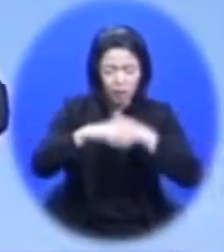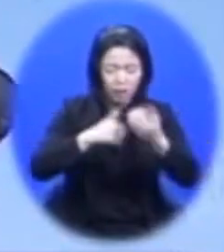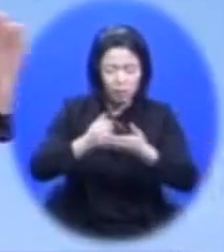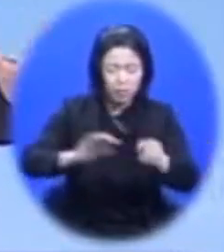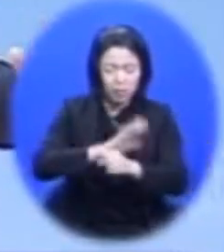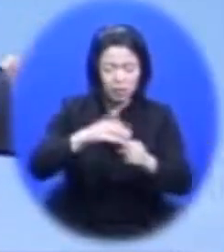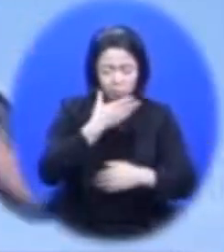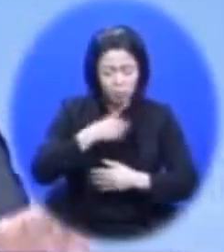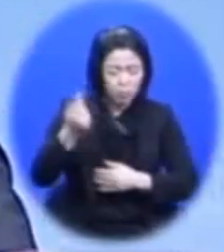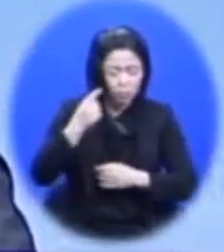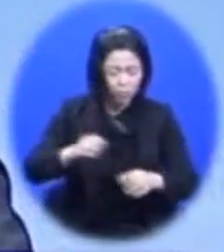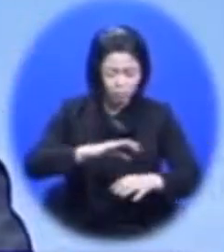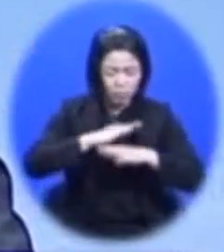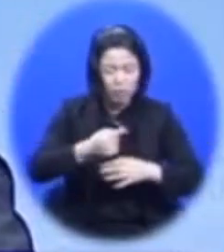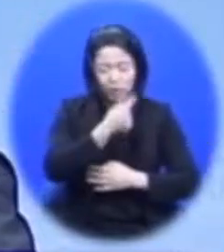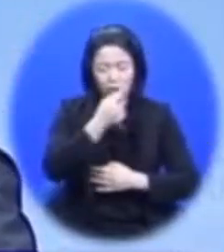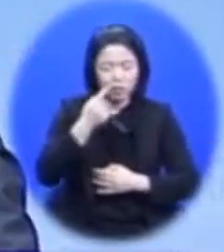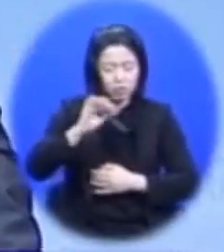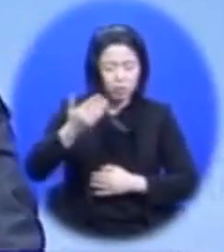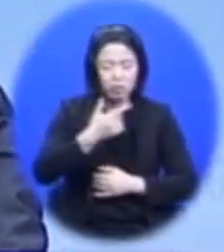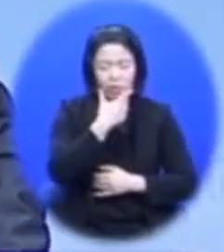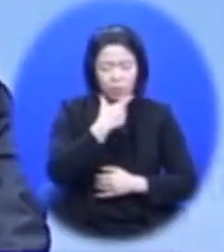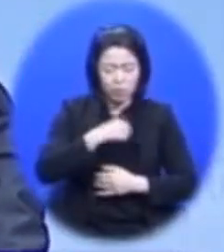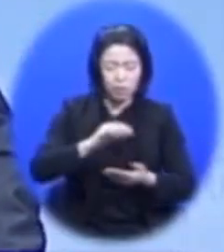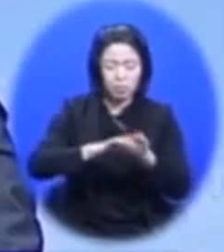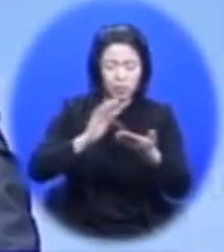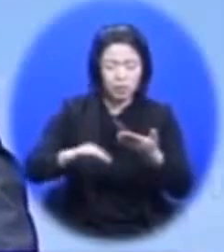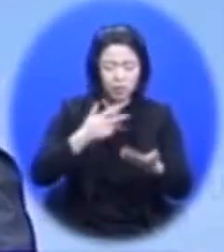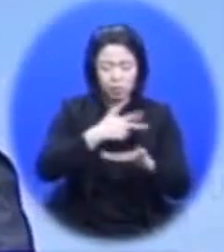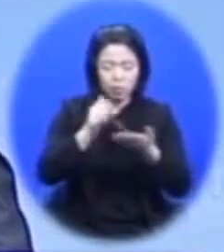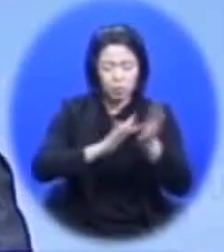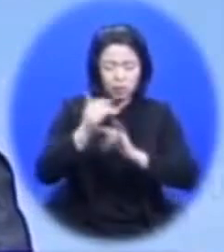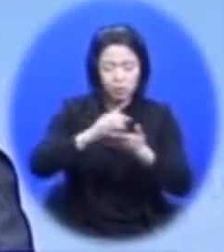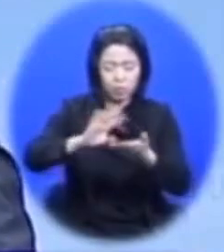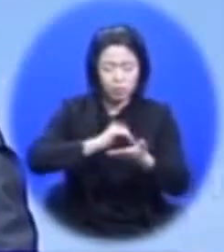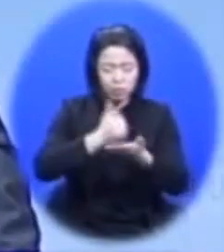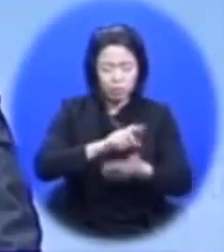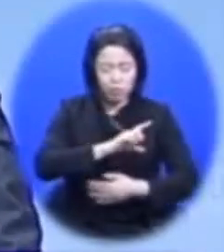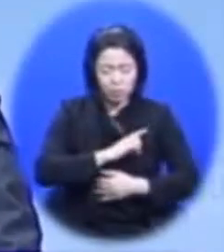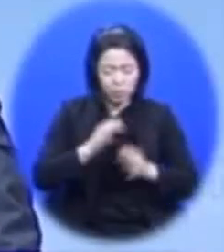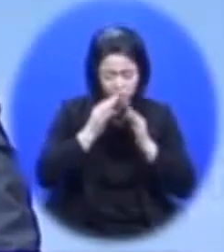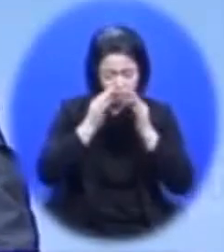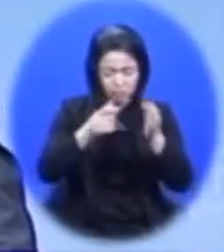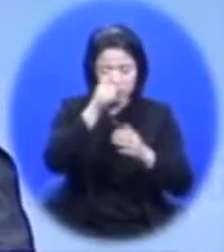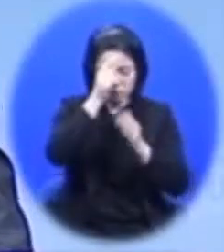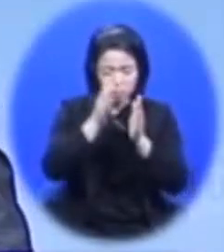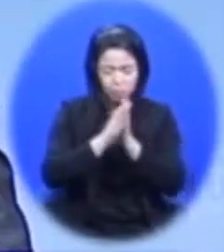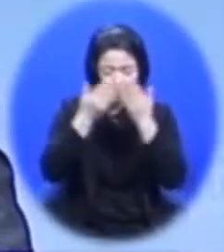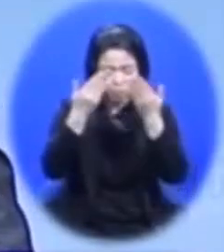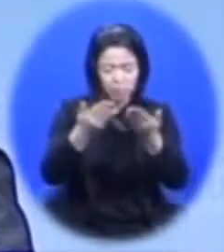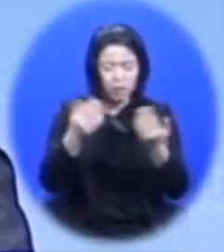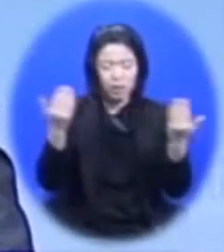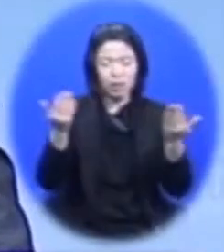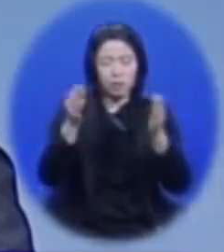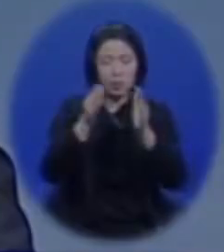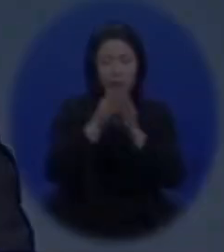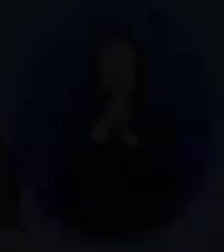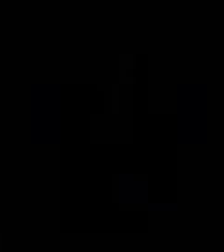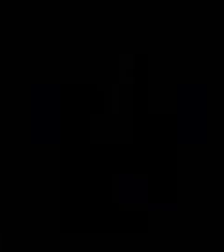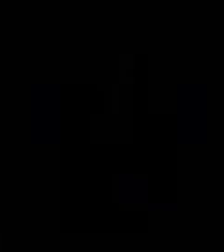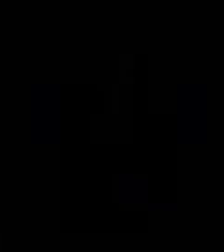복음이 놀라우게 증거되기를 원합니다. 주 예수 그리스도의 이름으로 간절히 기도합니다. 아멘.